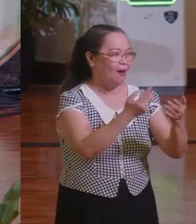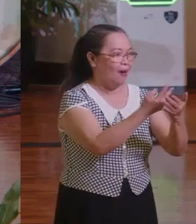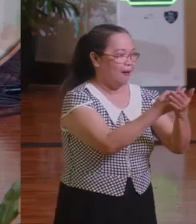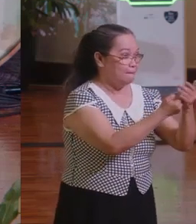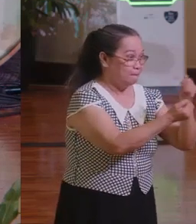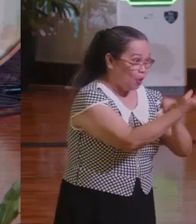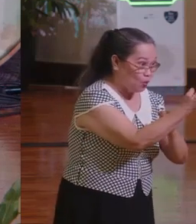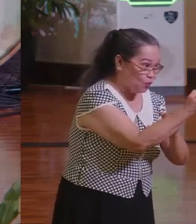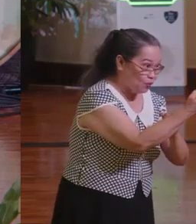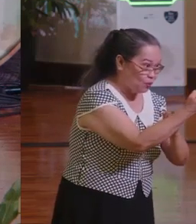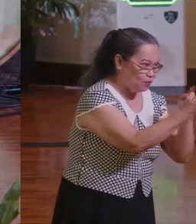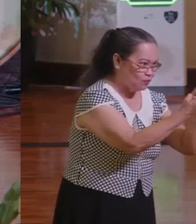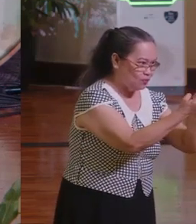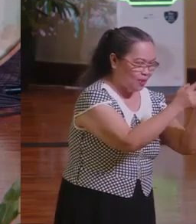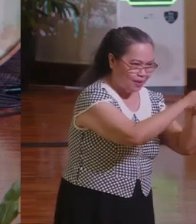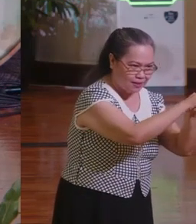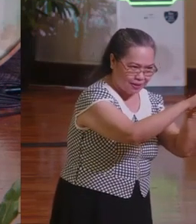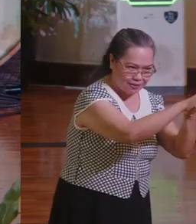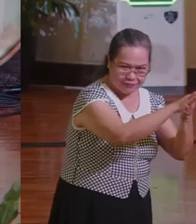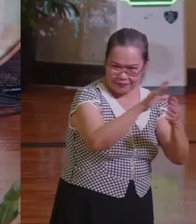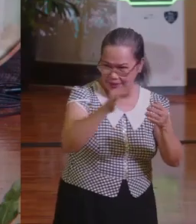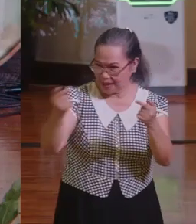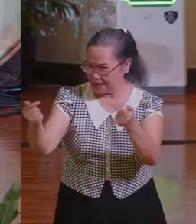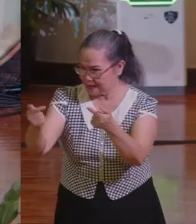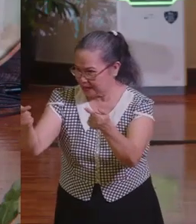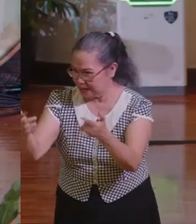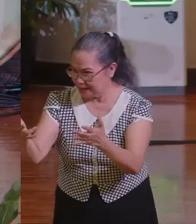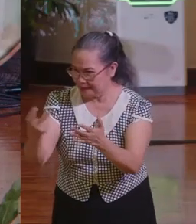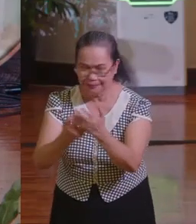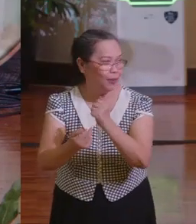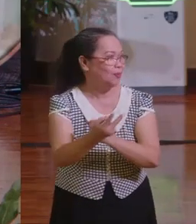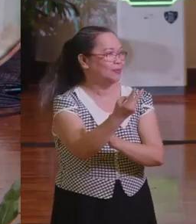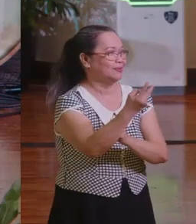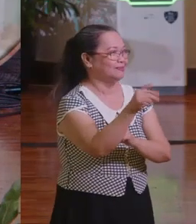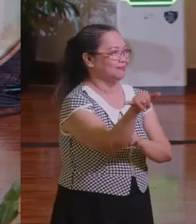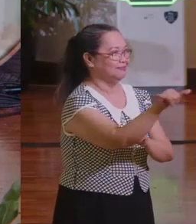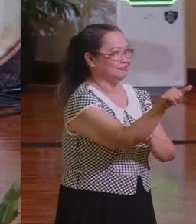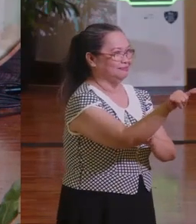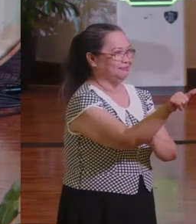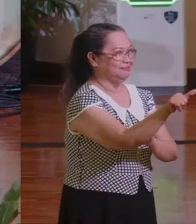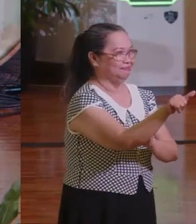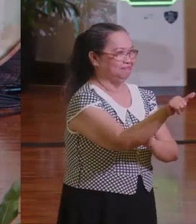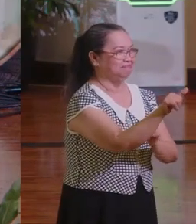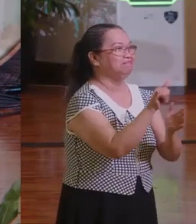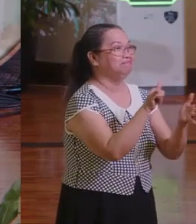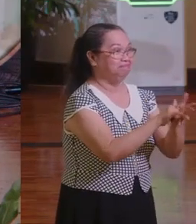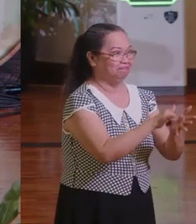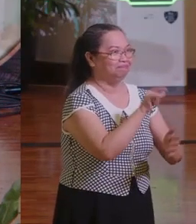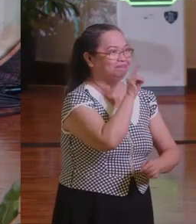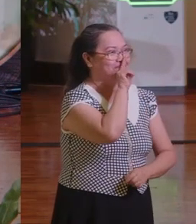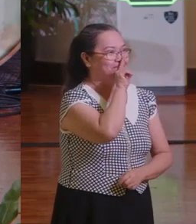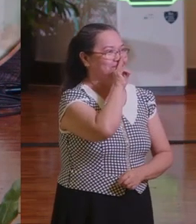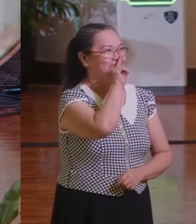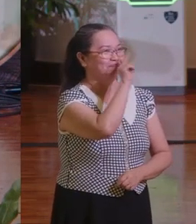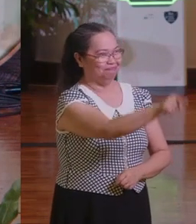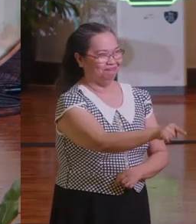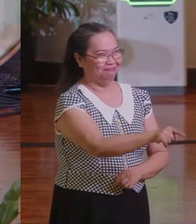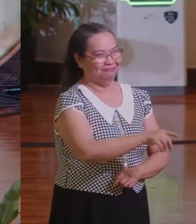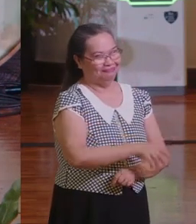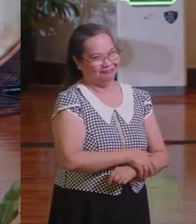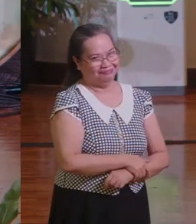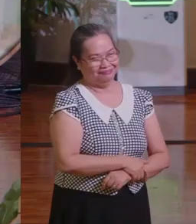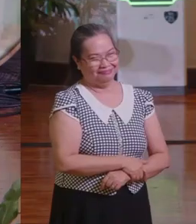Simultaneously justified and sinner. Yan po ang isang painful reality. Kaya meron